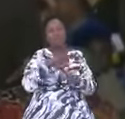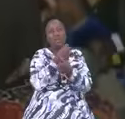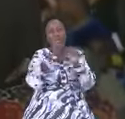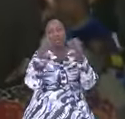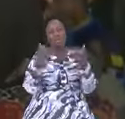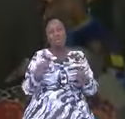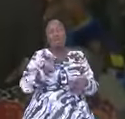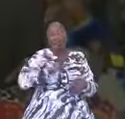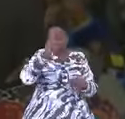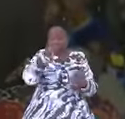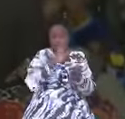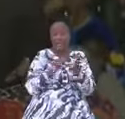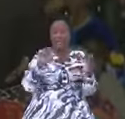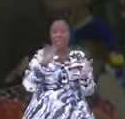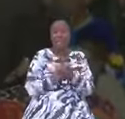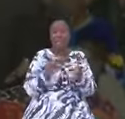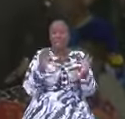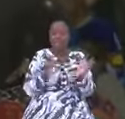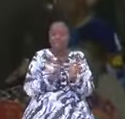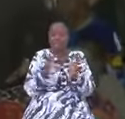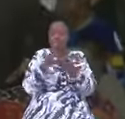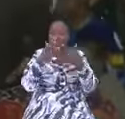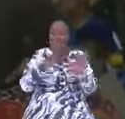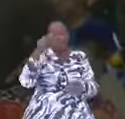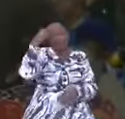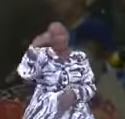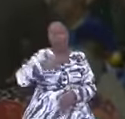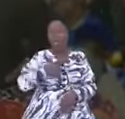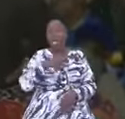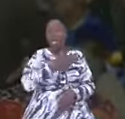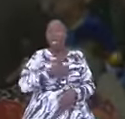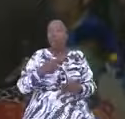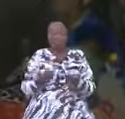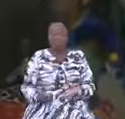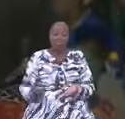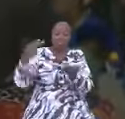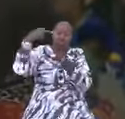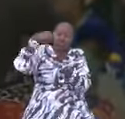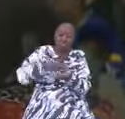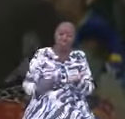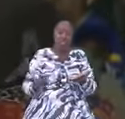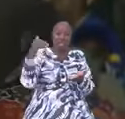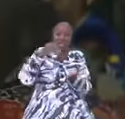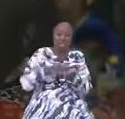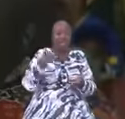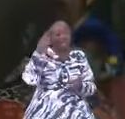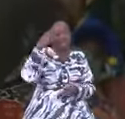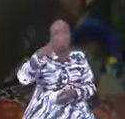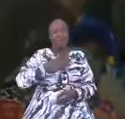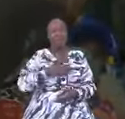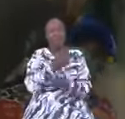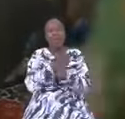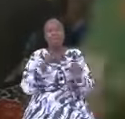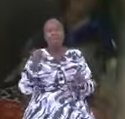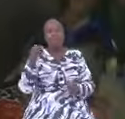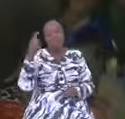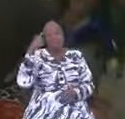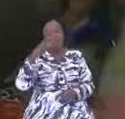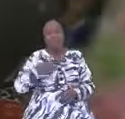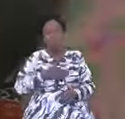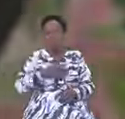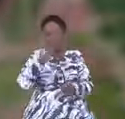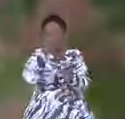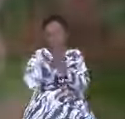est mort pour moi et il ressuscita pour mon sale le pour la justification merci seigneur